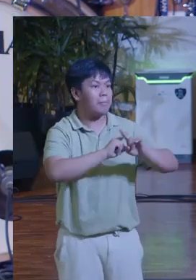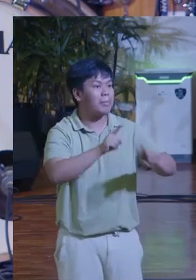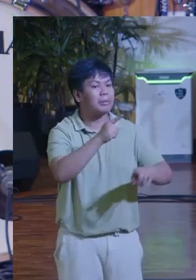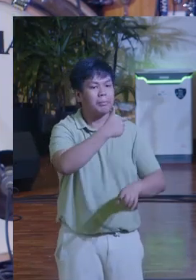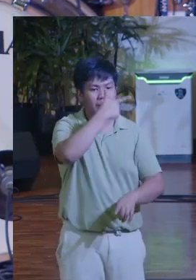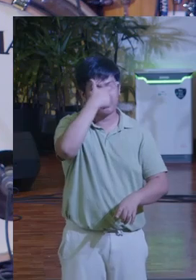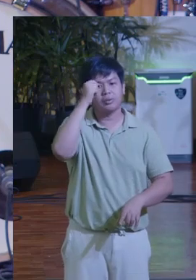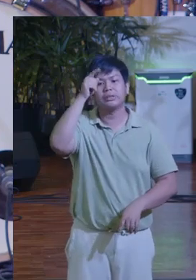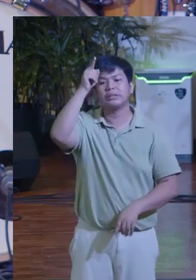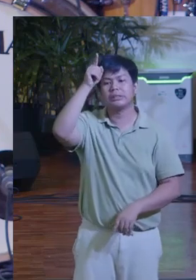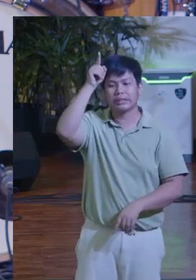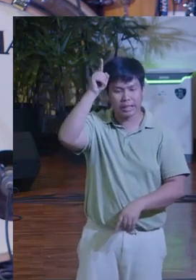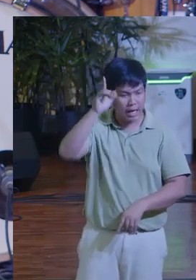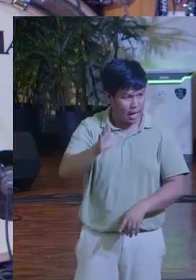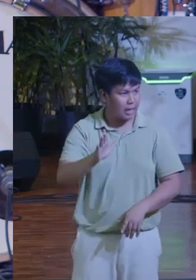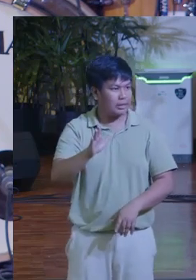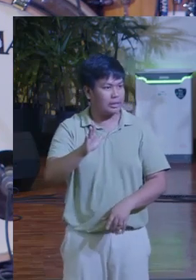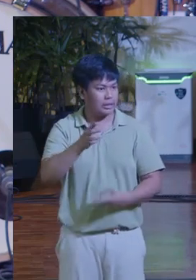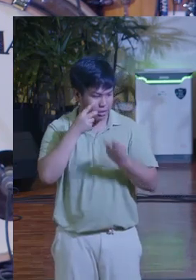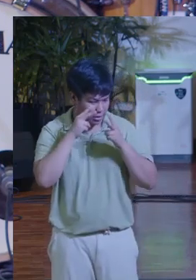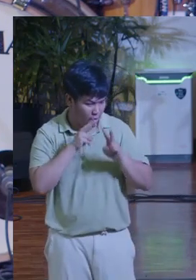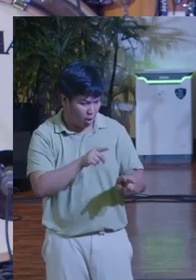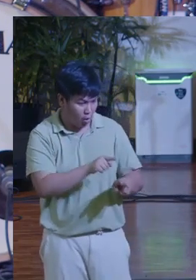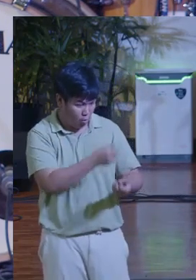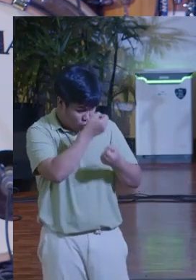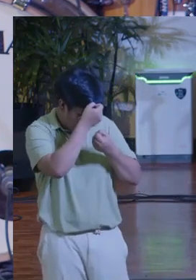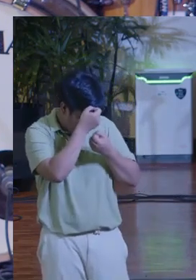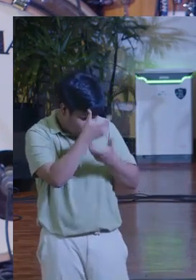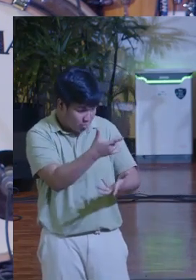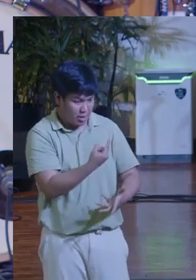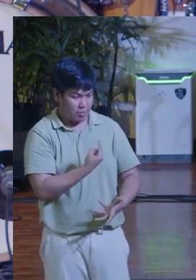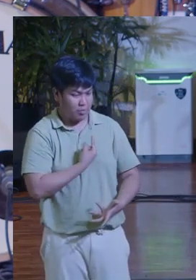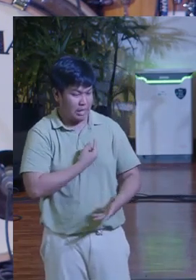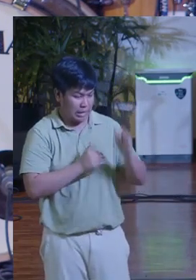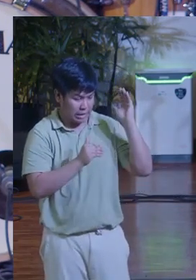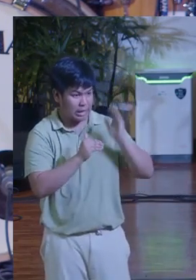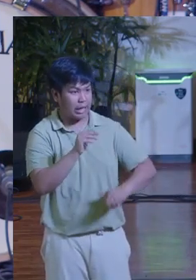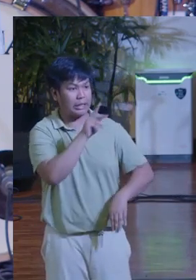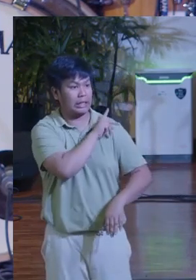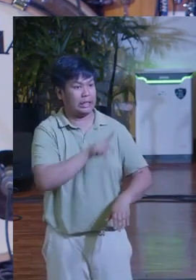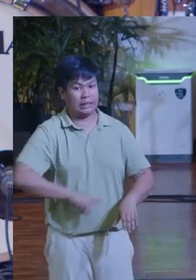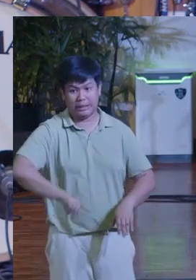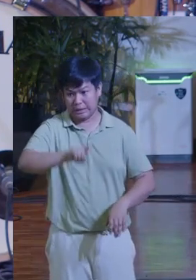kanilang hindi pagsunod sa